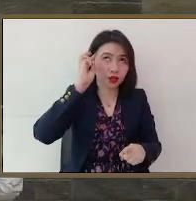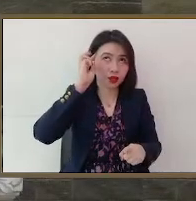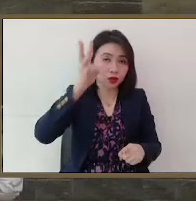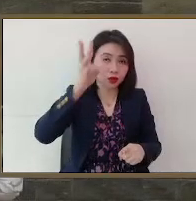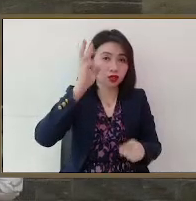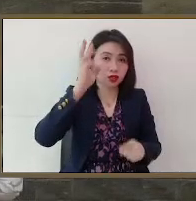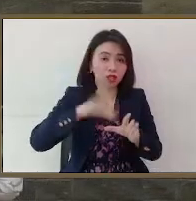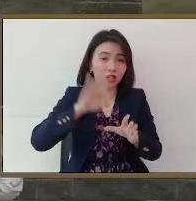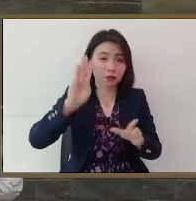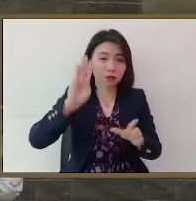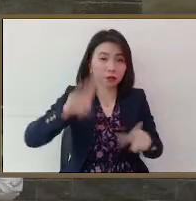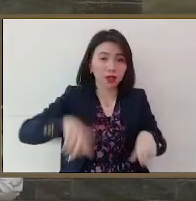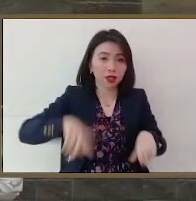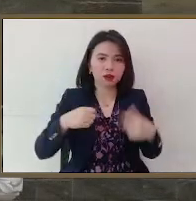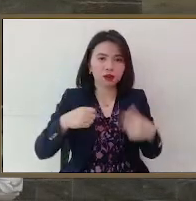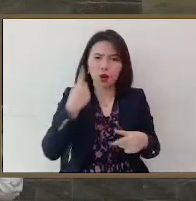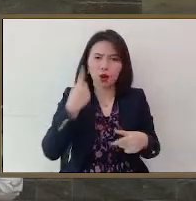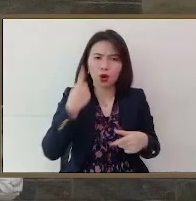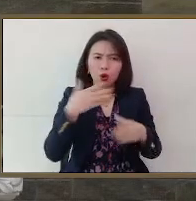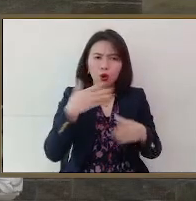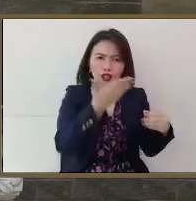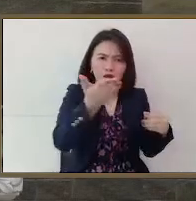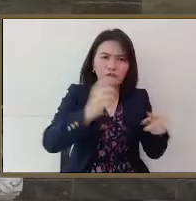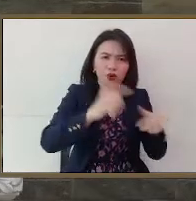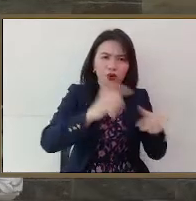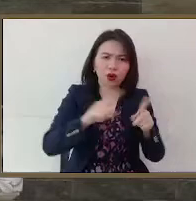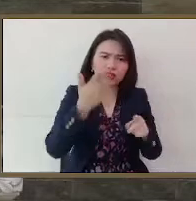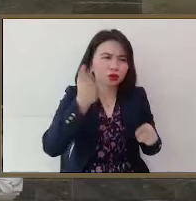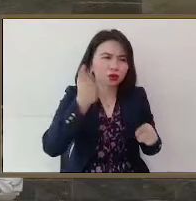listen to the preaching of the Word of God?